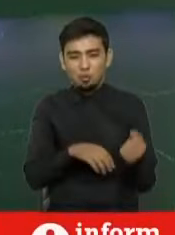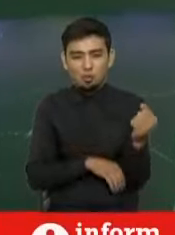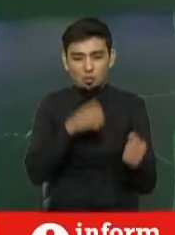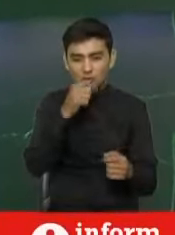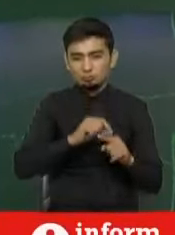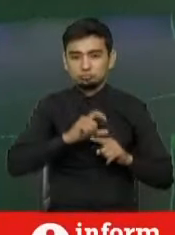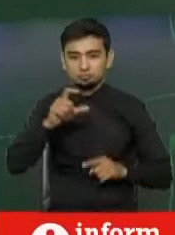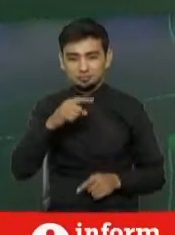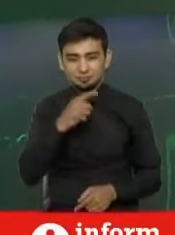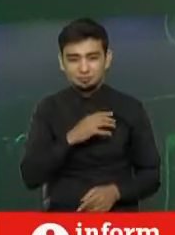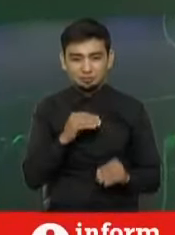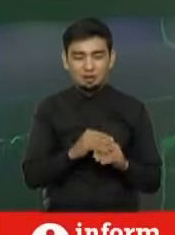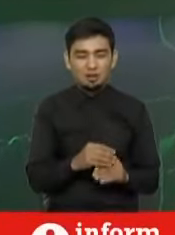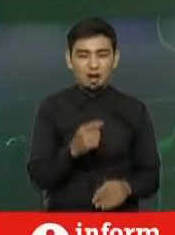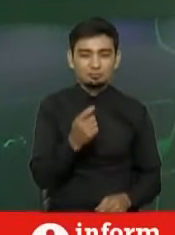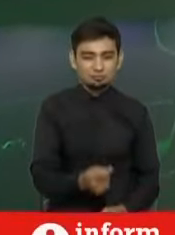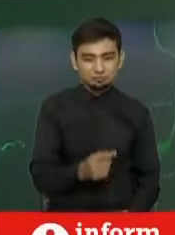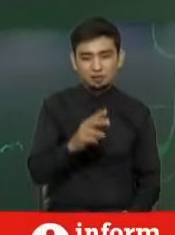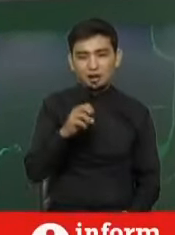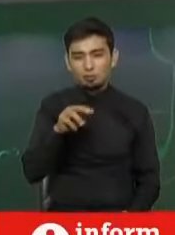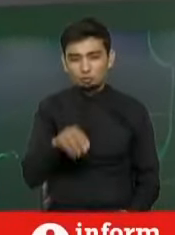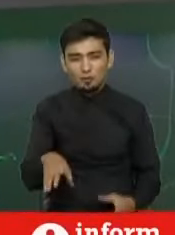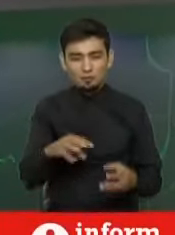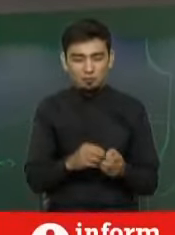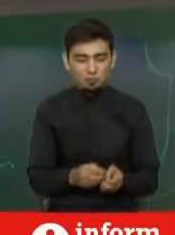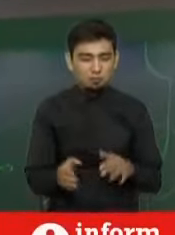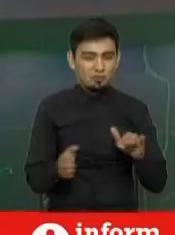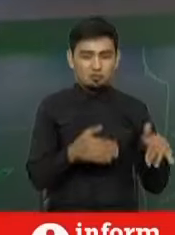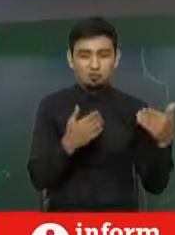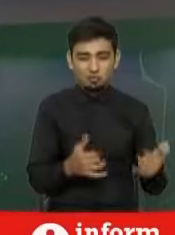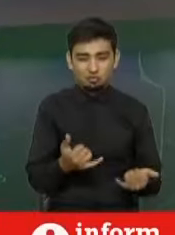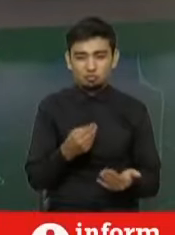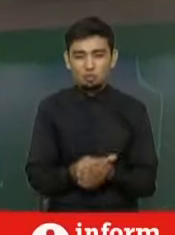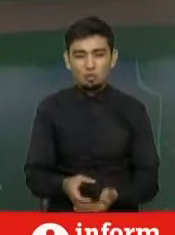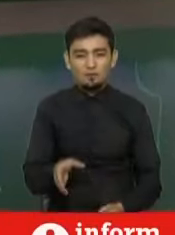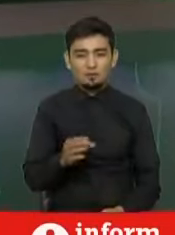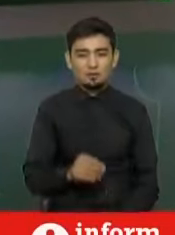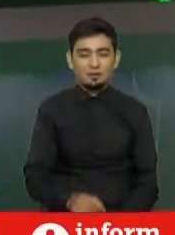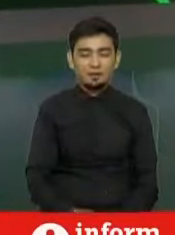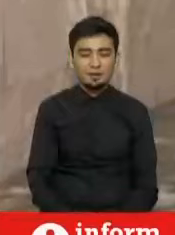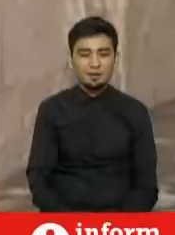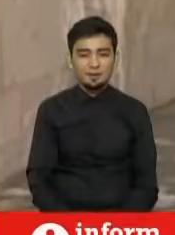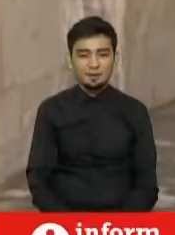эксперты говорят, время дешевых коммунальных услуг прошло. Анастасия Новикова с подробностями.